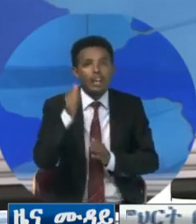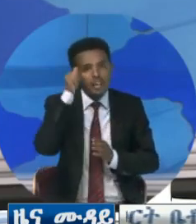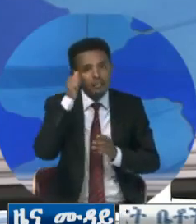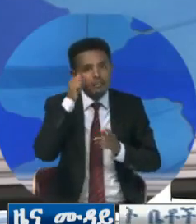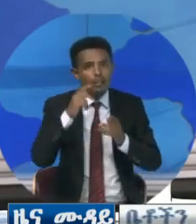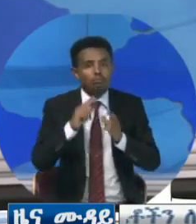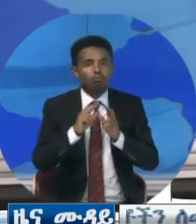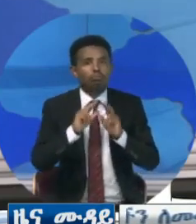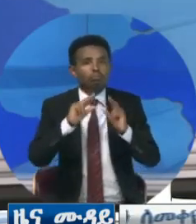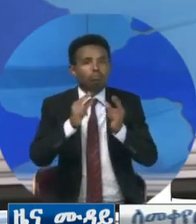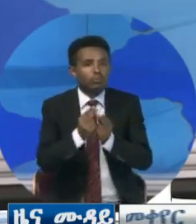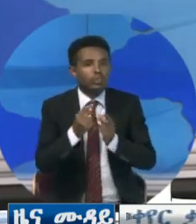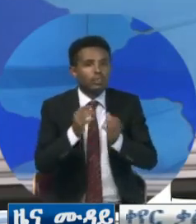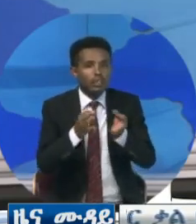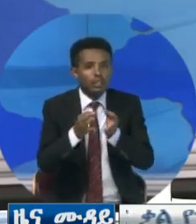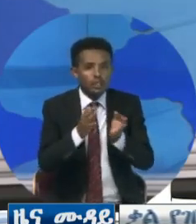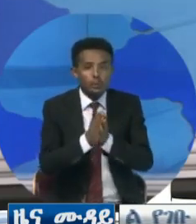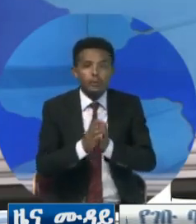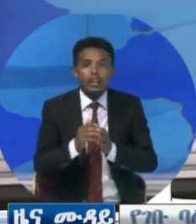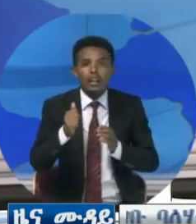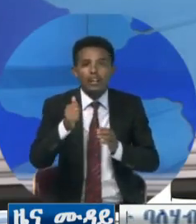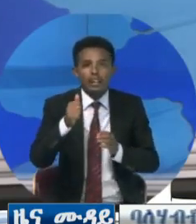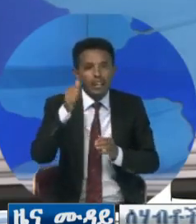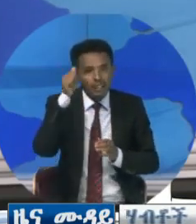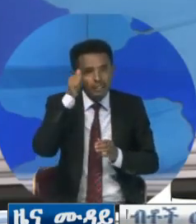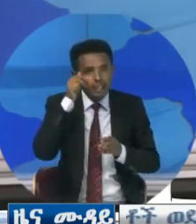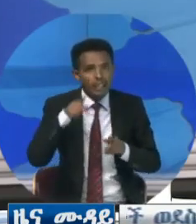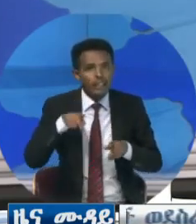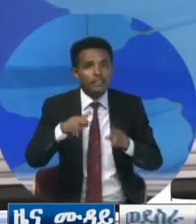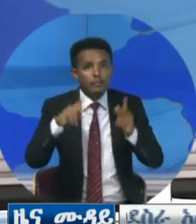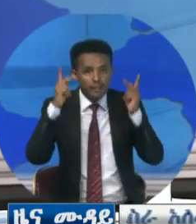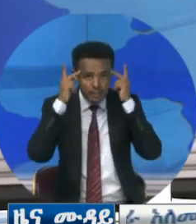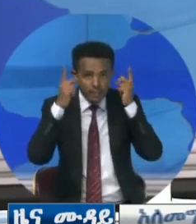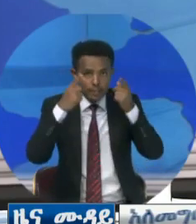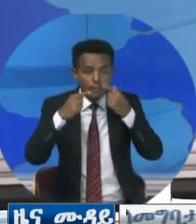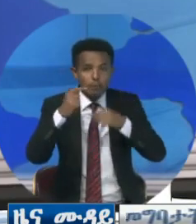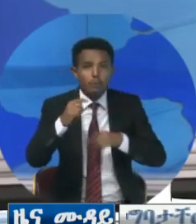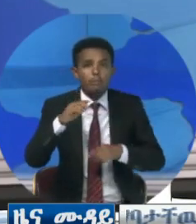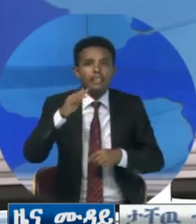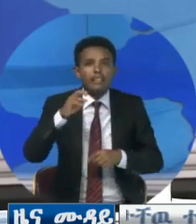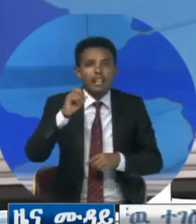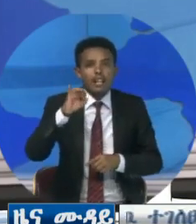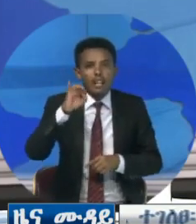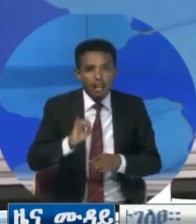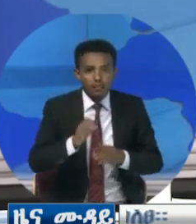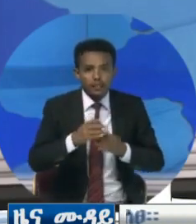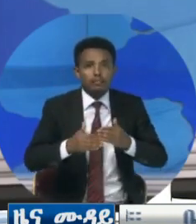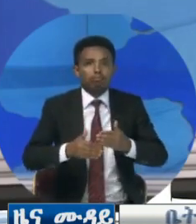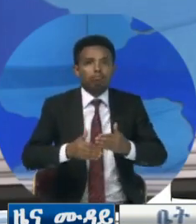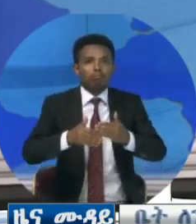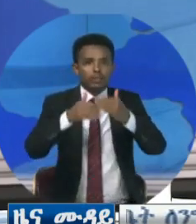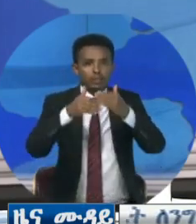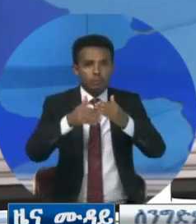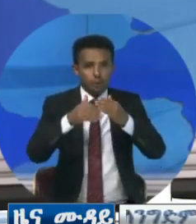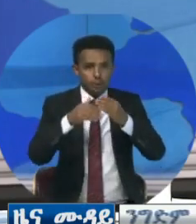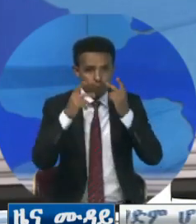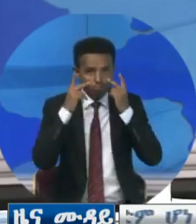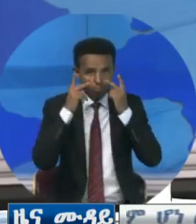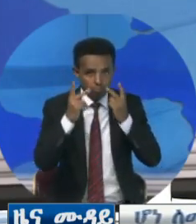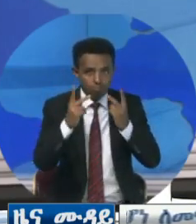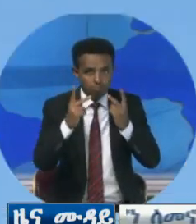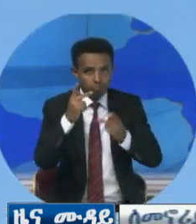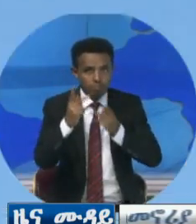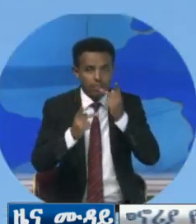ገለጹ። ከኤርትራ የእርሻ ሚኒስቴር የመጡ ልዑካን በመቅደላ ወረዳ የሚገኙ የመስኖ ግድቦችን ጎብኝተዋል። ከድራሊ ተጨማሪውን